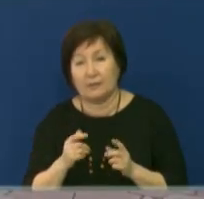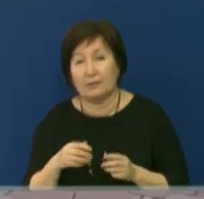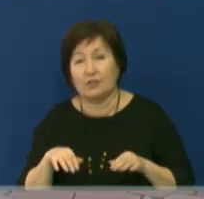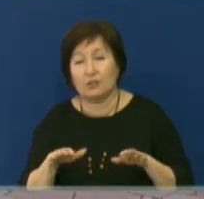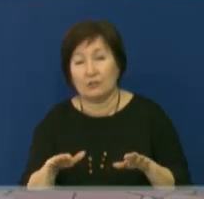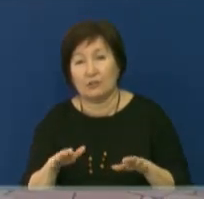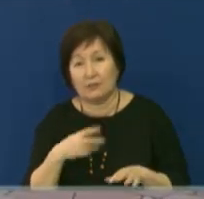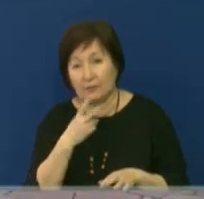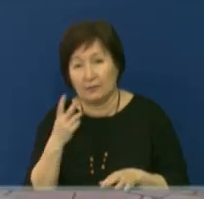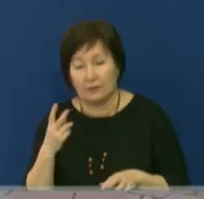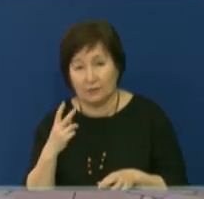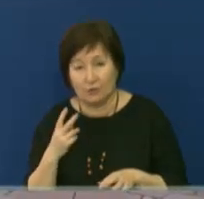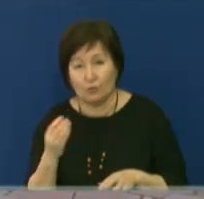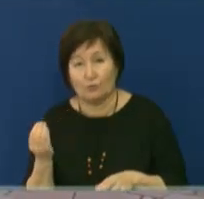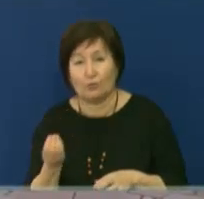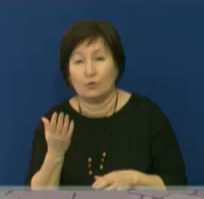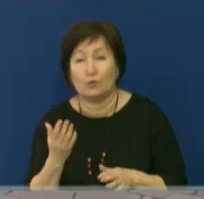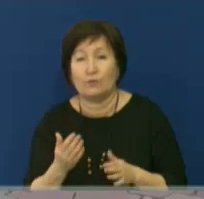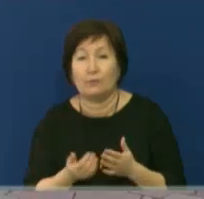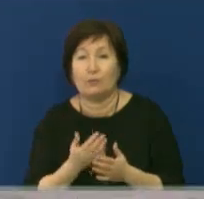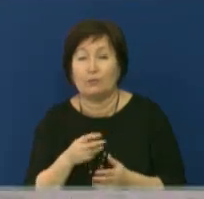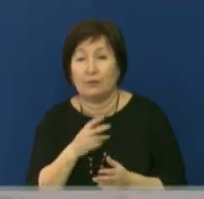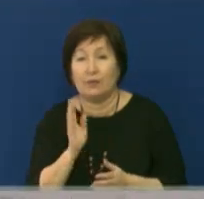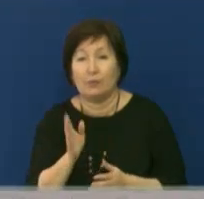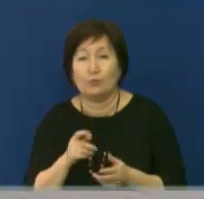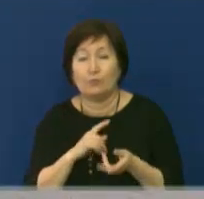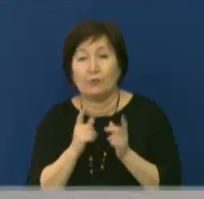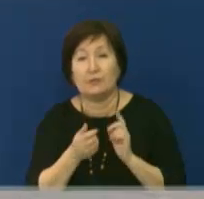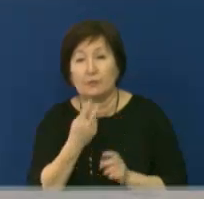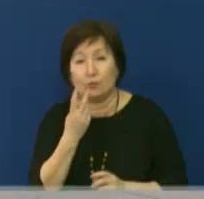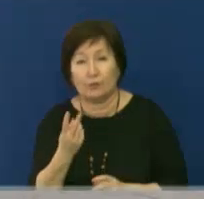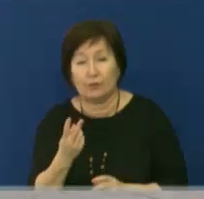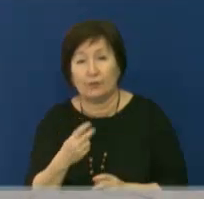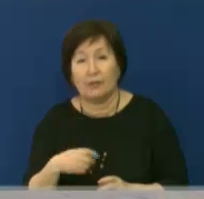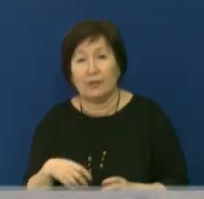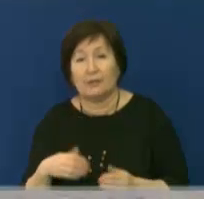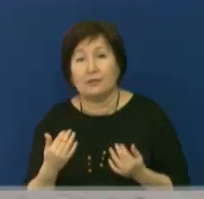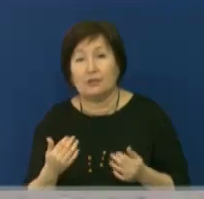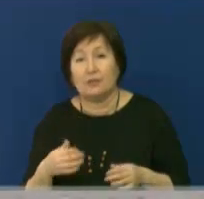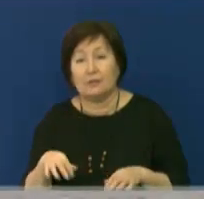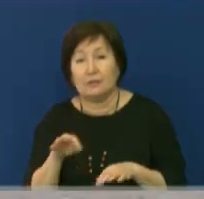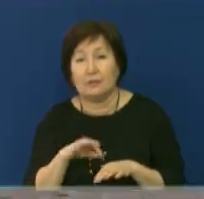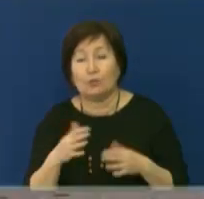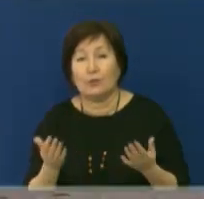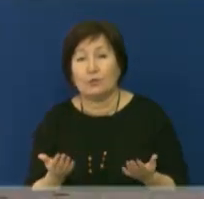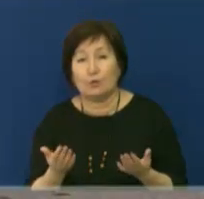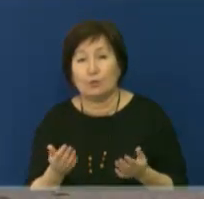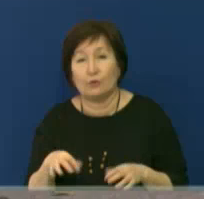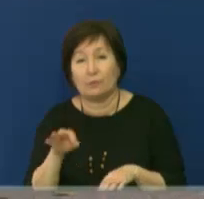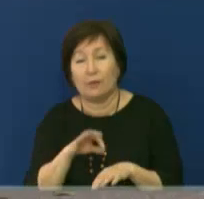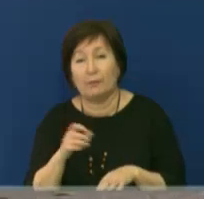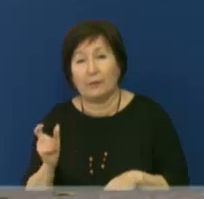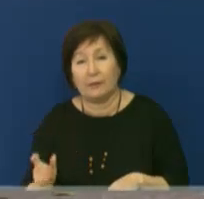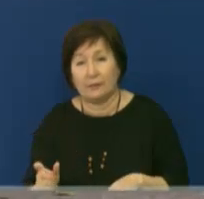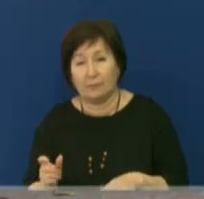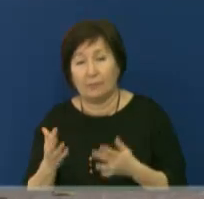өзгеруіне сәйкес қайта қаралуы мүмкін. Бүгінде COVID-19 жұқтырған науқастарды емдеуге арналған инфекциялық стационарлардағы төсек қорының